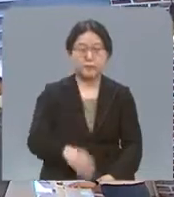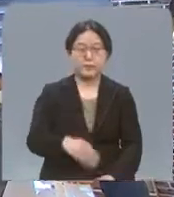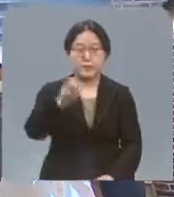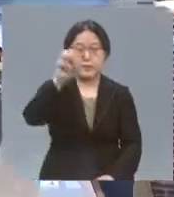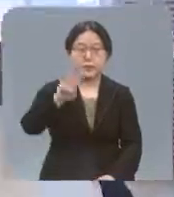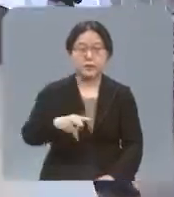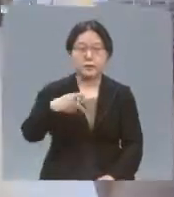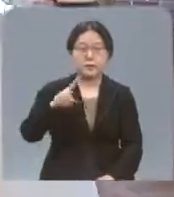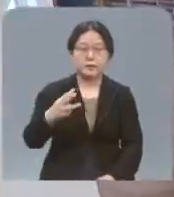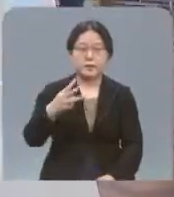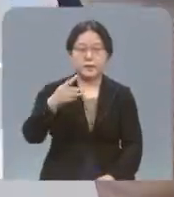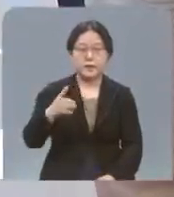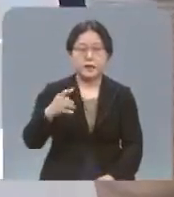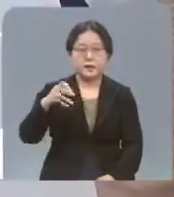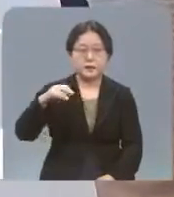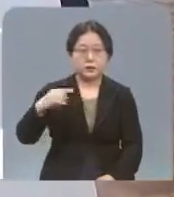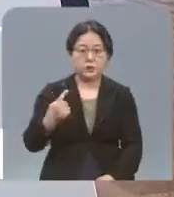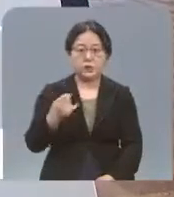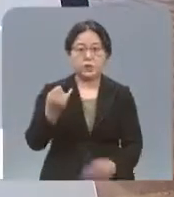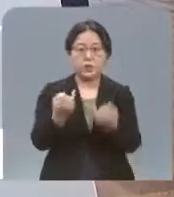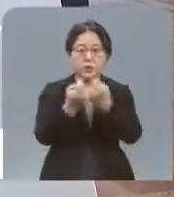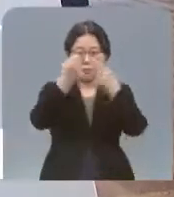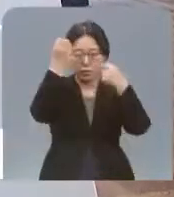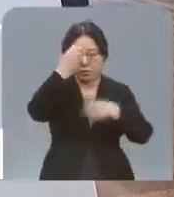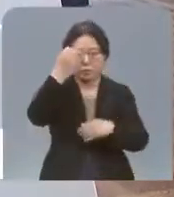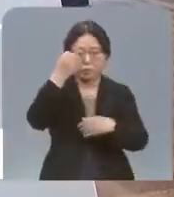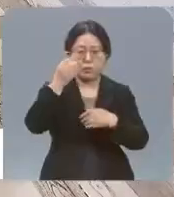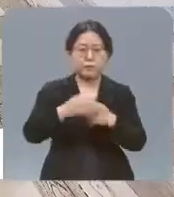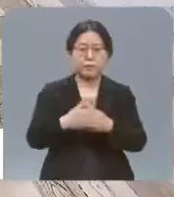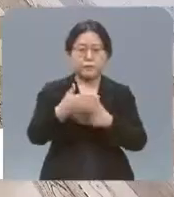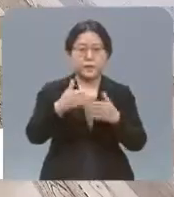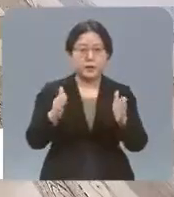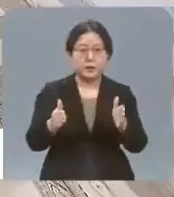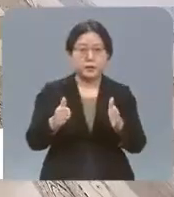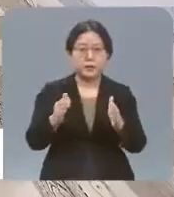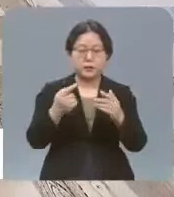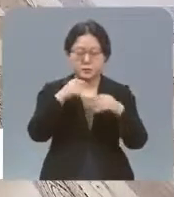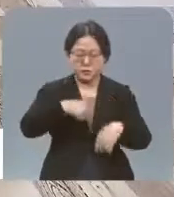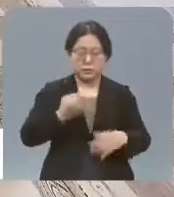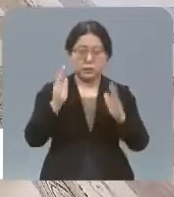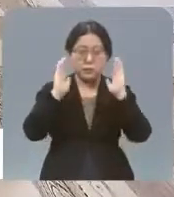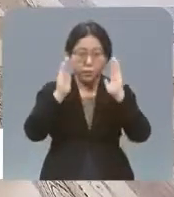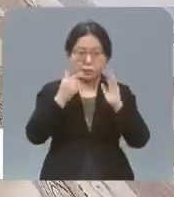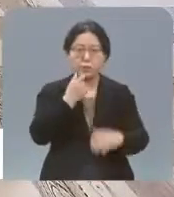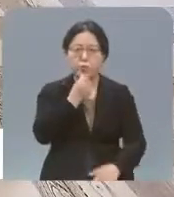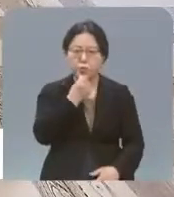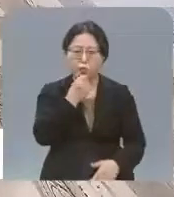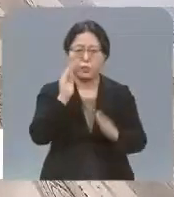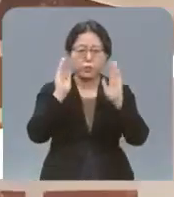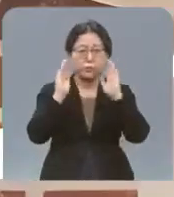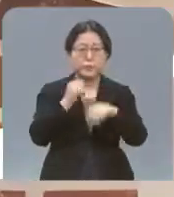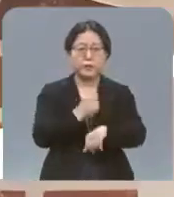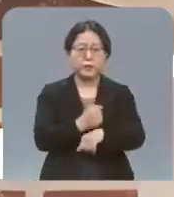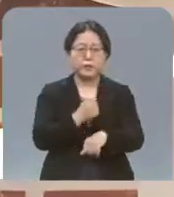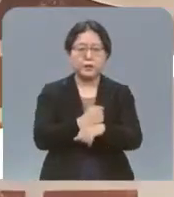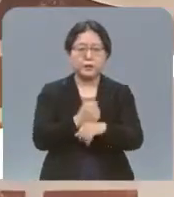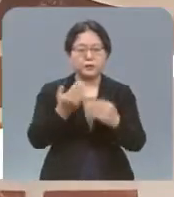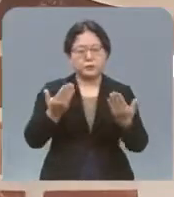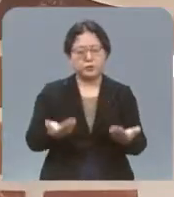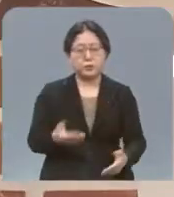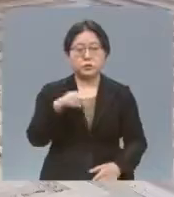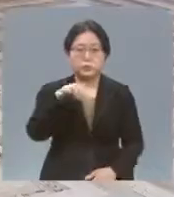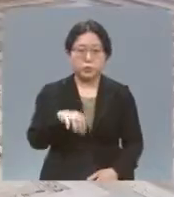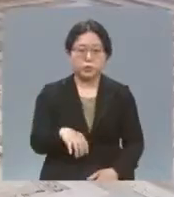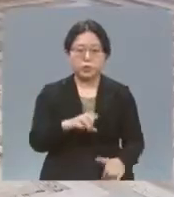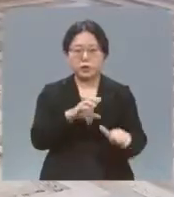광주 살레시오 여고에 마련된 창의 융합실입니다. 자습과 각종 소규모 수업 진행은 물론 쉴 수 있는